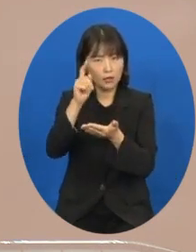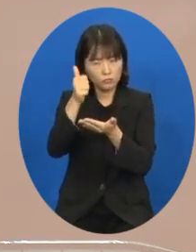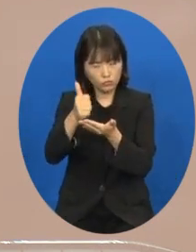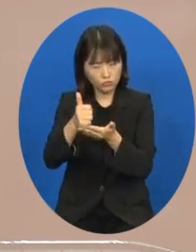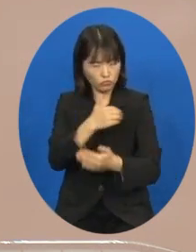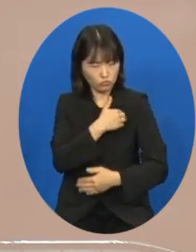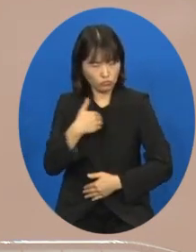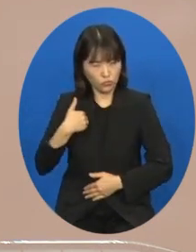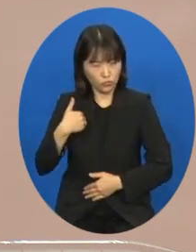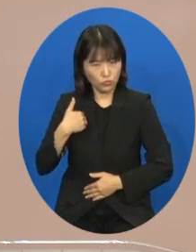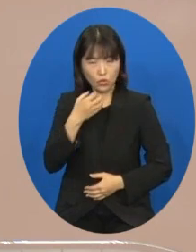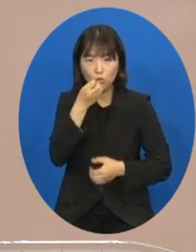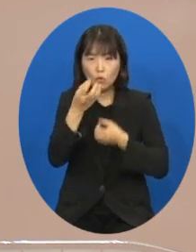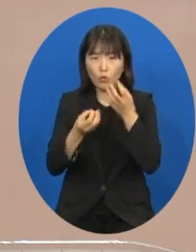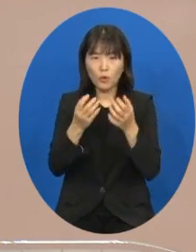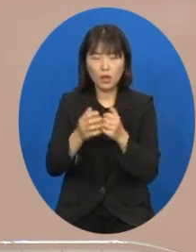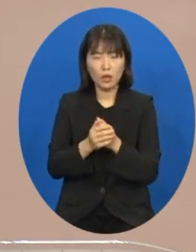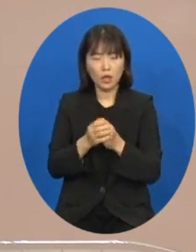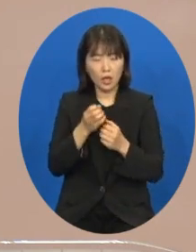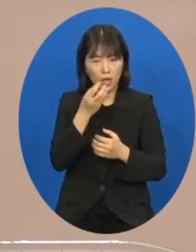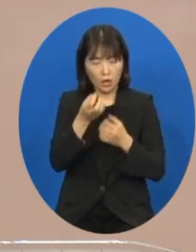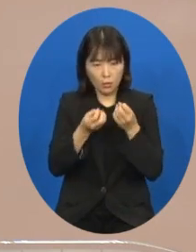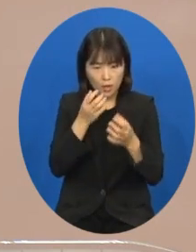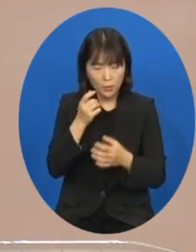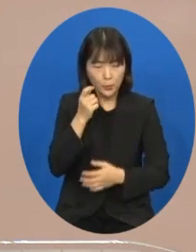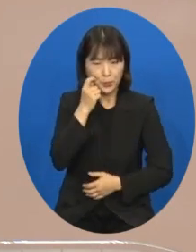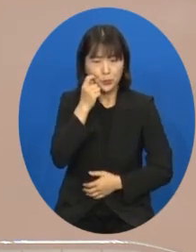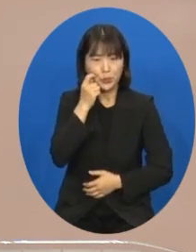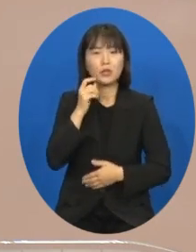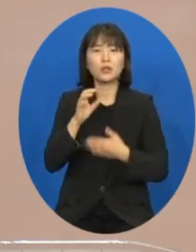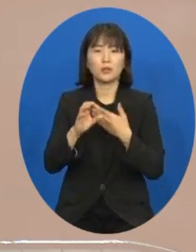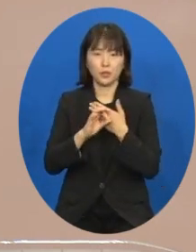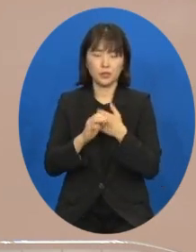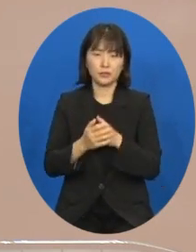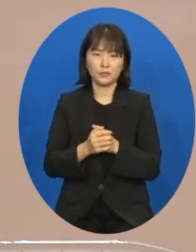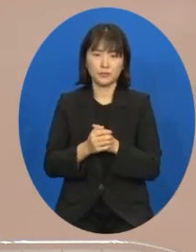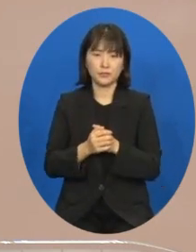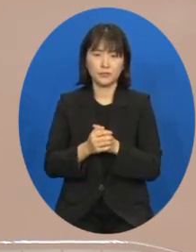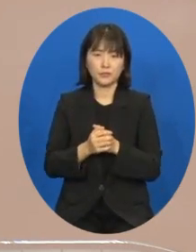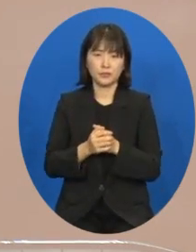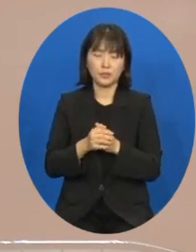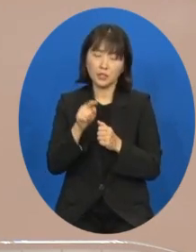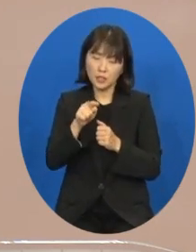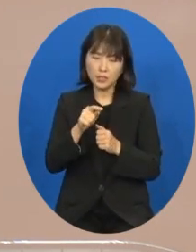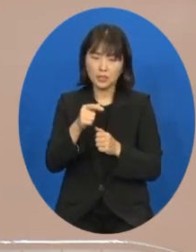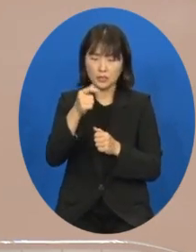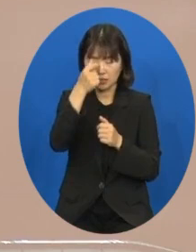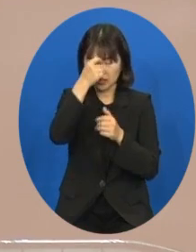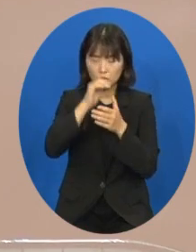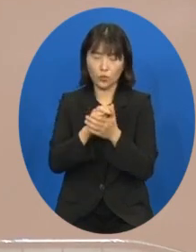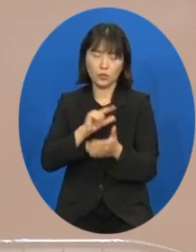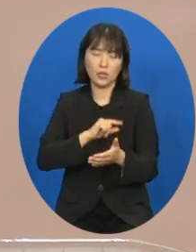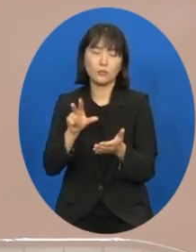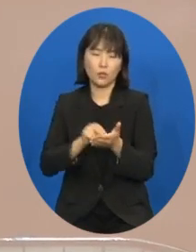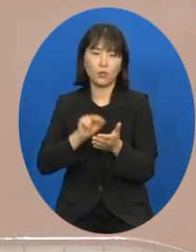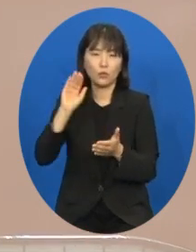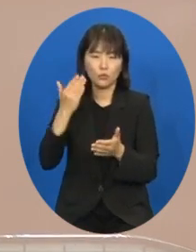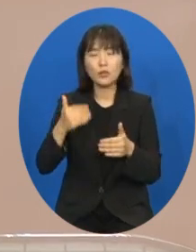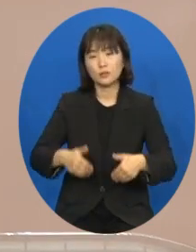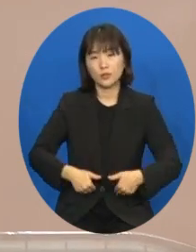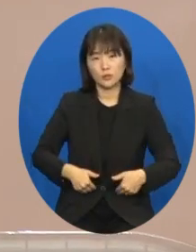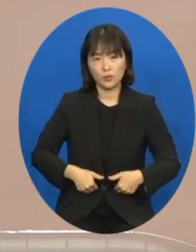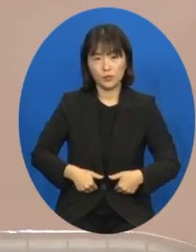충분합니다. 이런 고백이 선뜻 안 나오신다면, 그러면 그것이 기도 제목이 되어야 합니다. 주님,